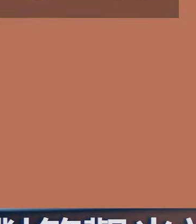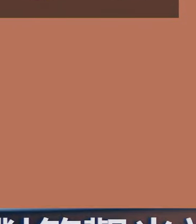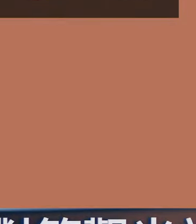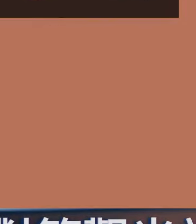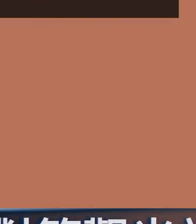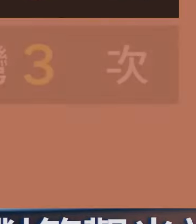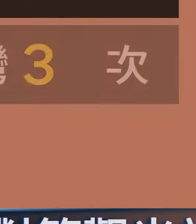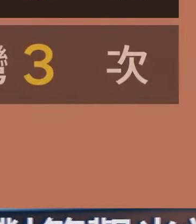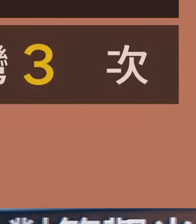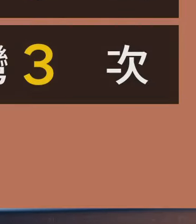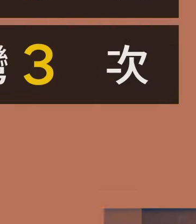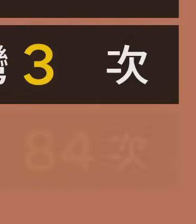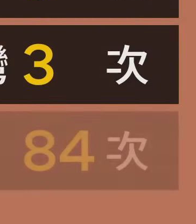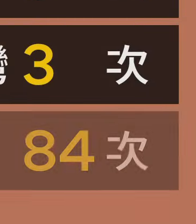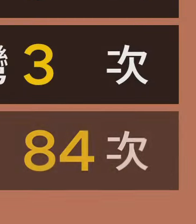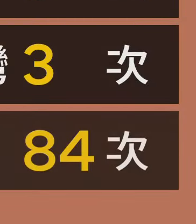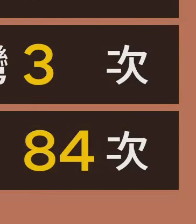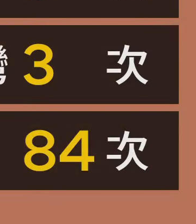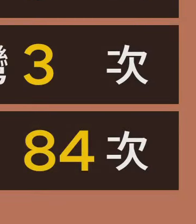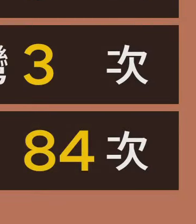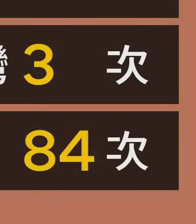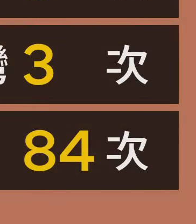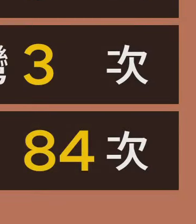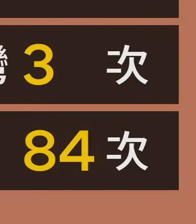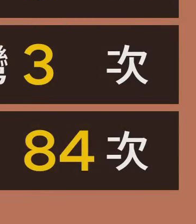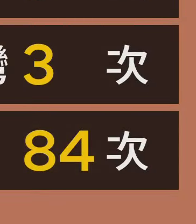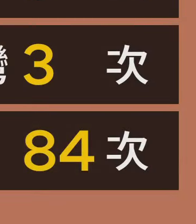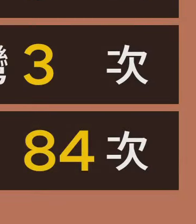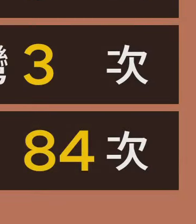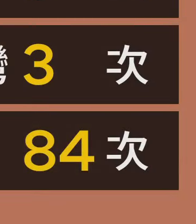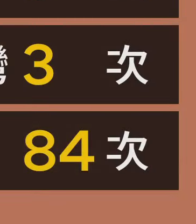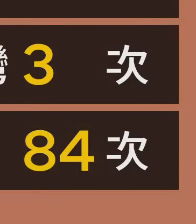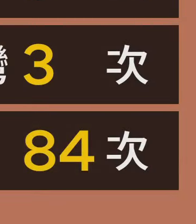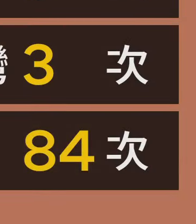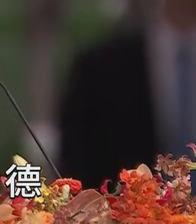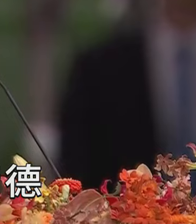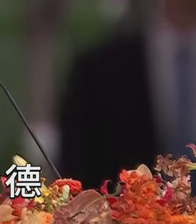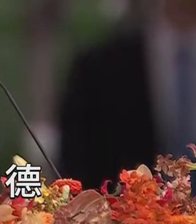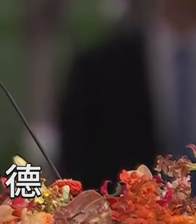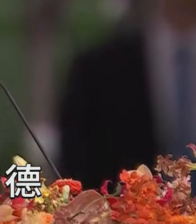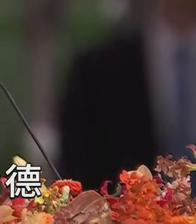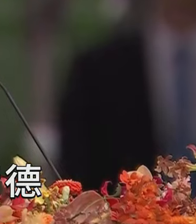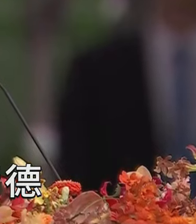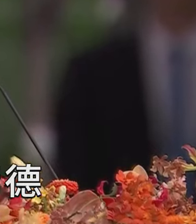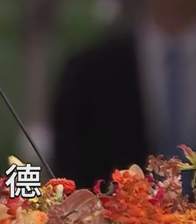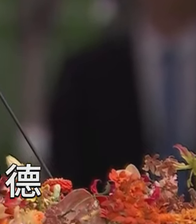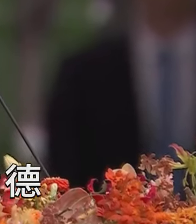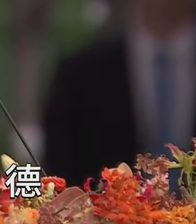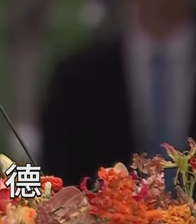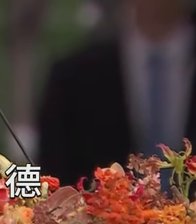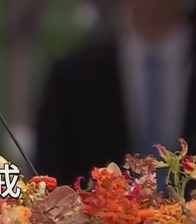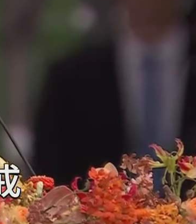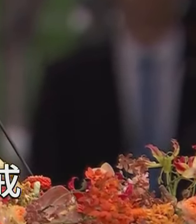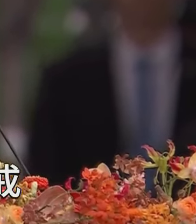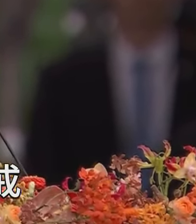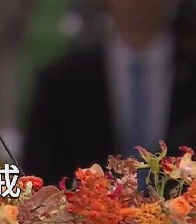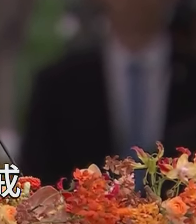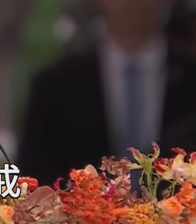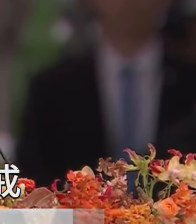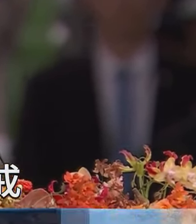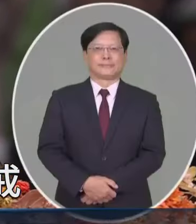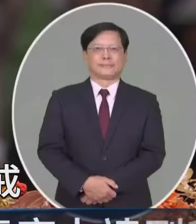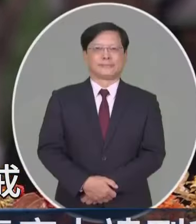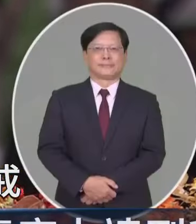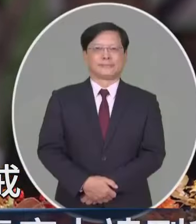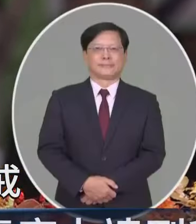民国九次，中华民国台湾三次，台湾八十四次。尽管愿意软性交流，但是务实台独工作者赖清德对北京威胁